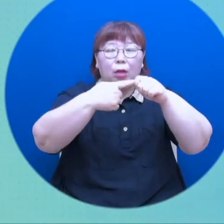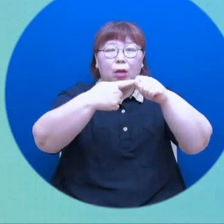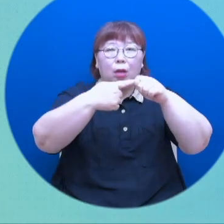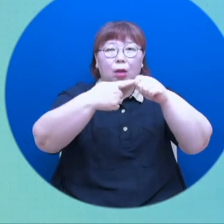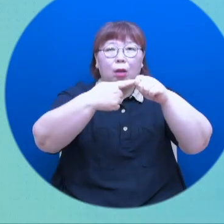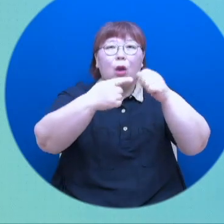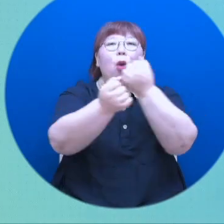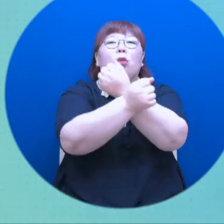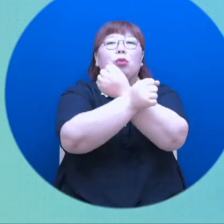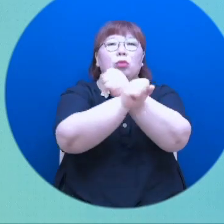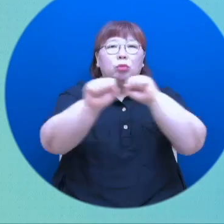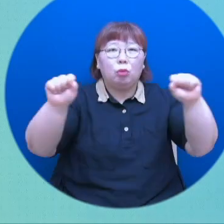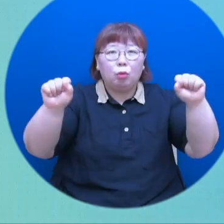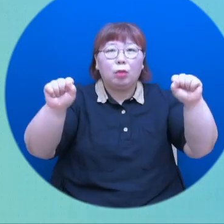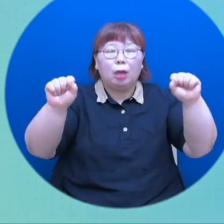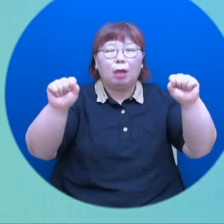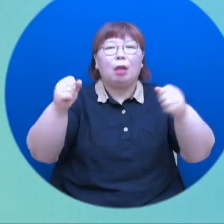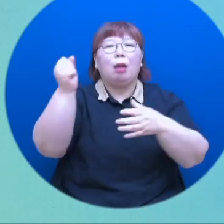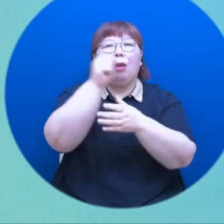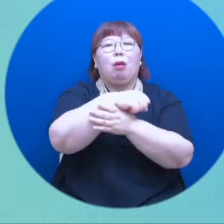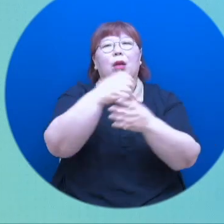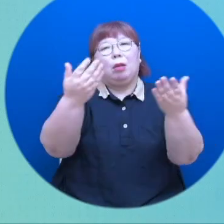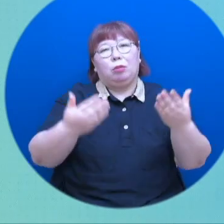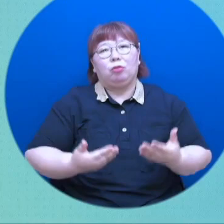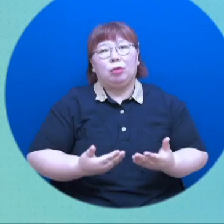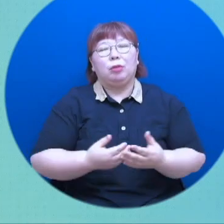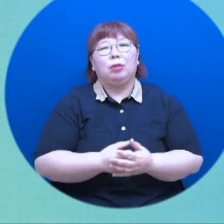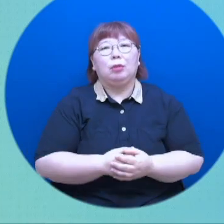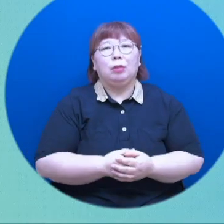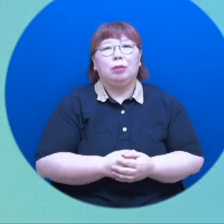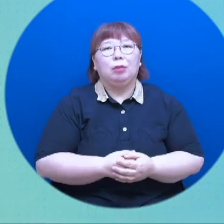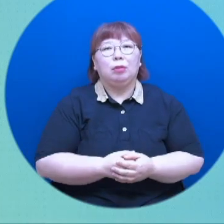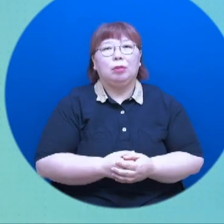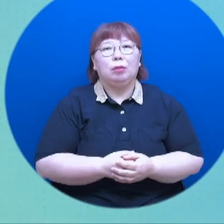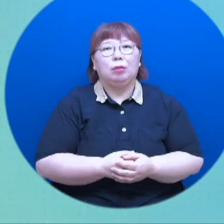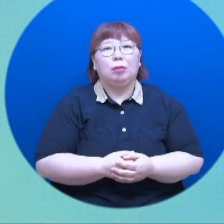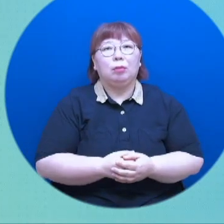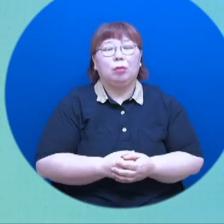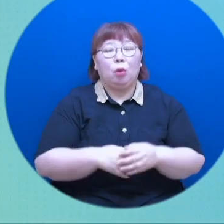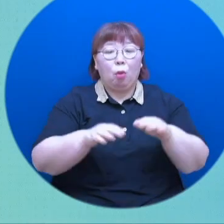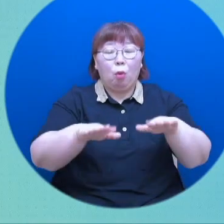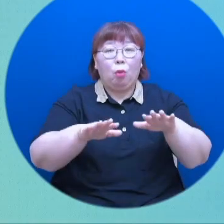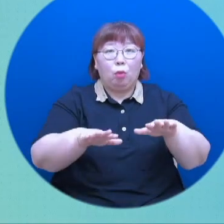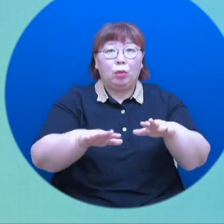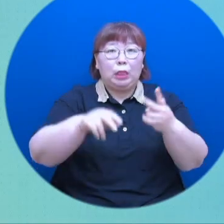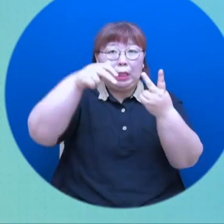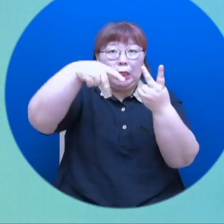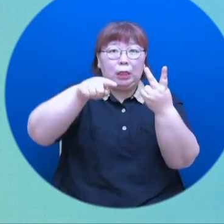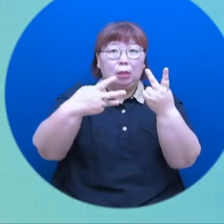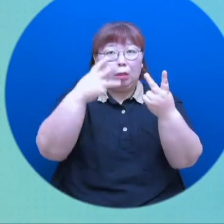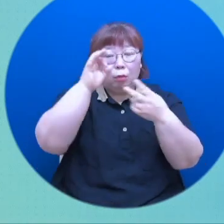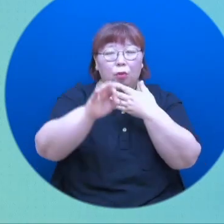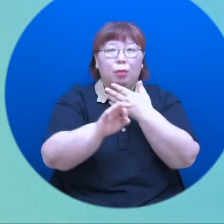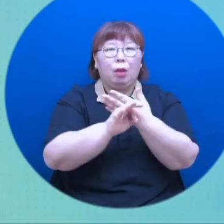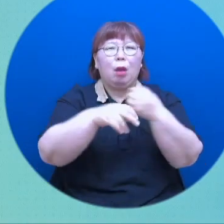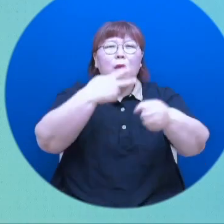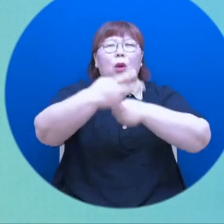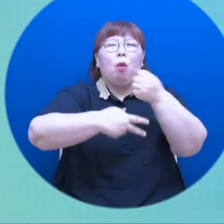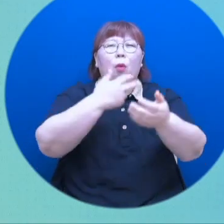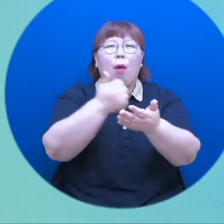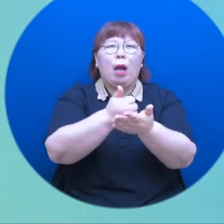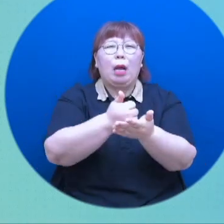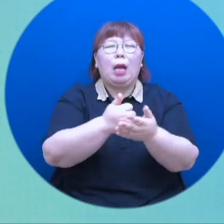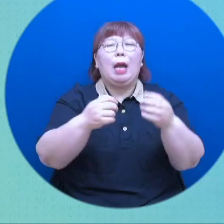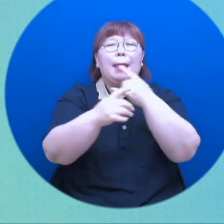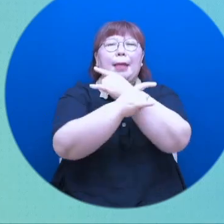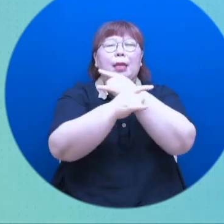속량의 회복을 허락해 준다, 이렇게 말씀합니다. 본문 2절에 보면 여호와께서 대적의 손에서